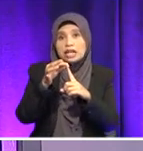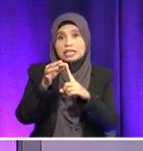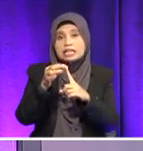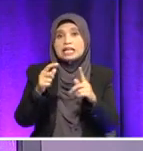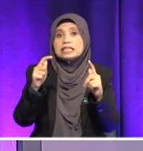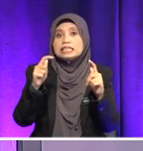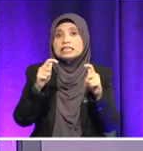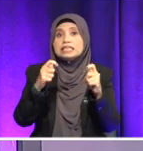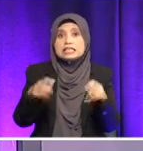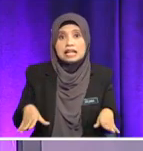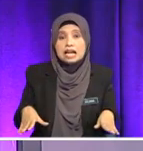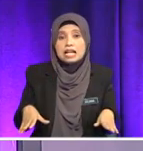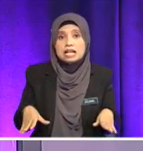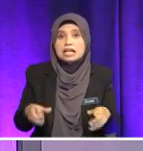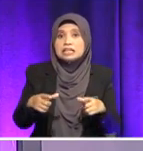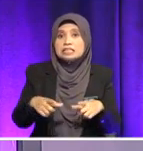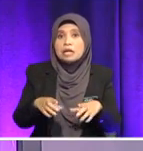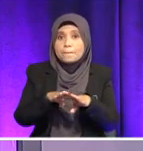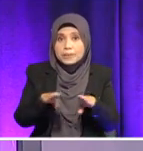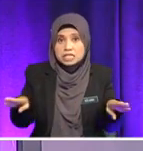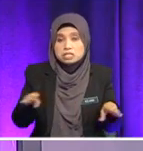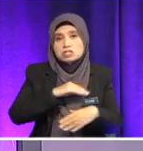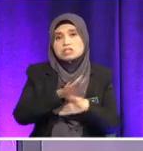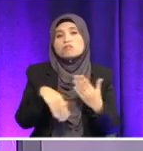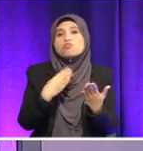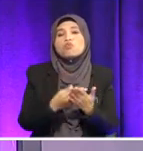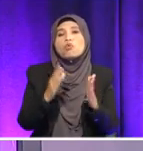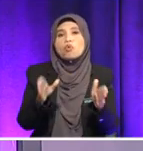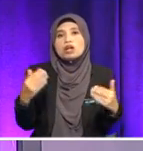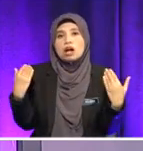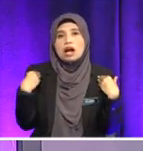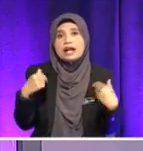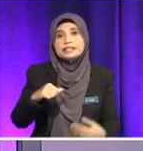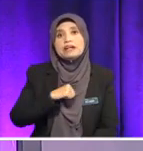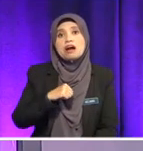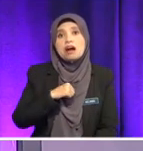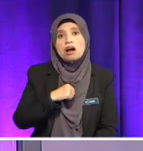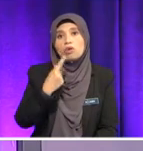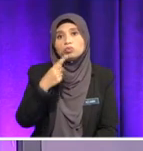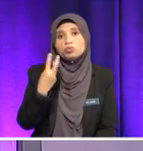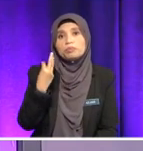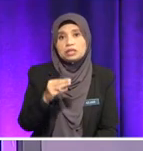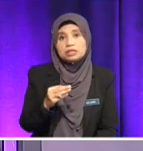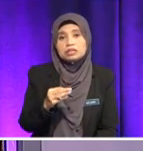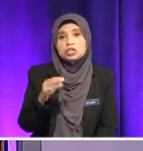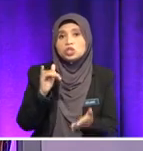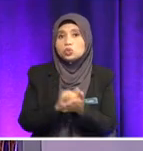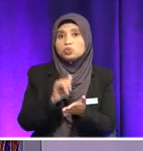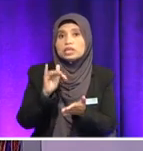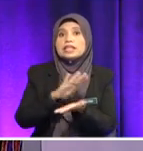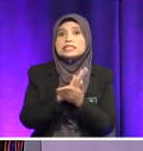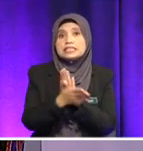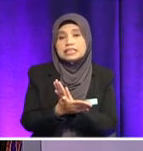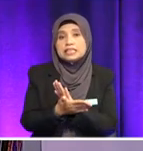ada yang didiskriminasikan semua orang mendapat hak yang sepatutnya untuk mereka itulah yang menjadikan negara kita